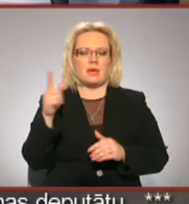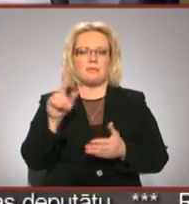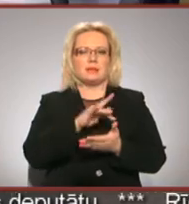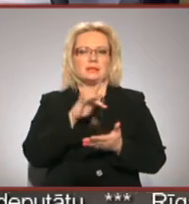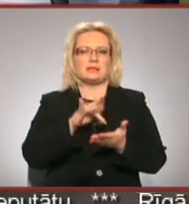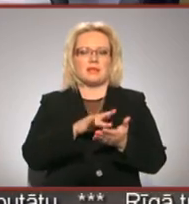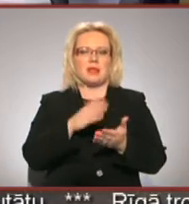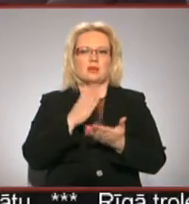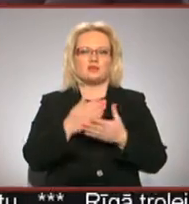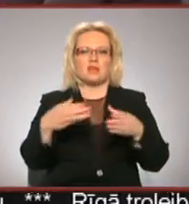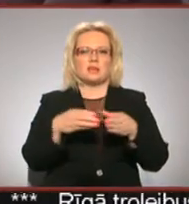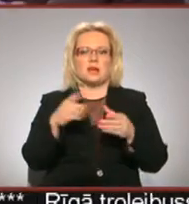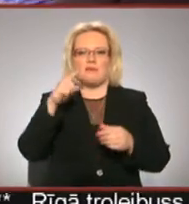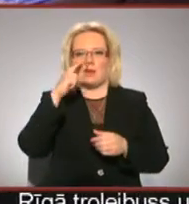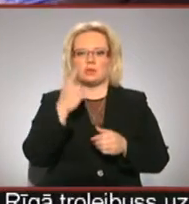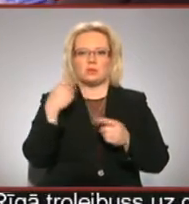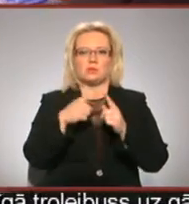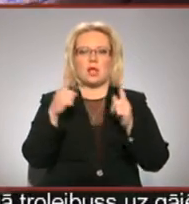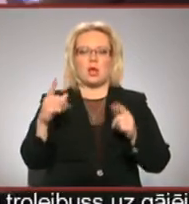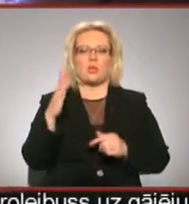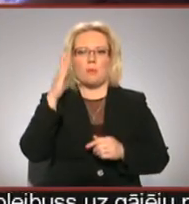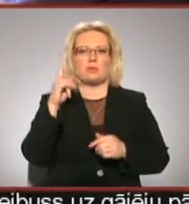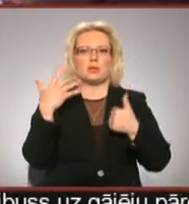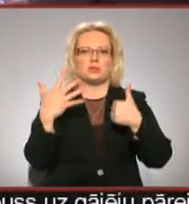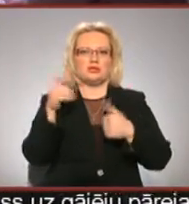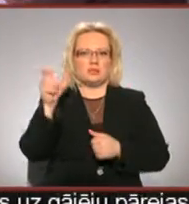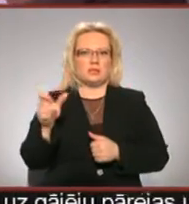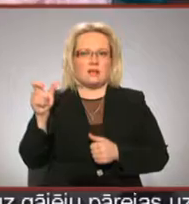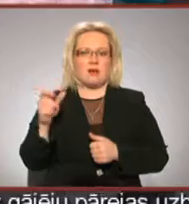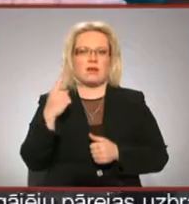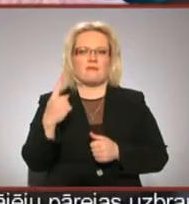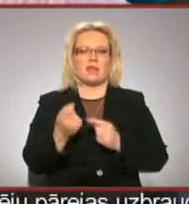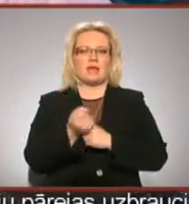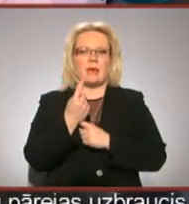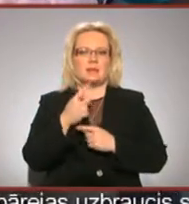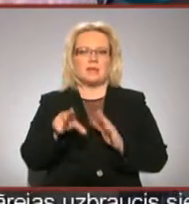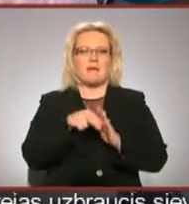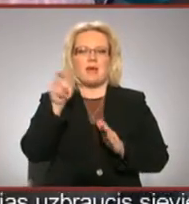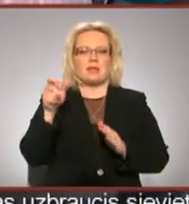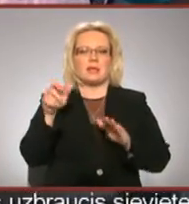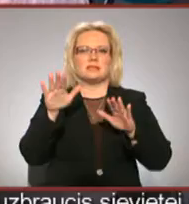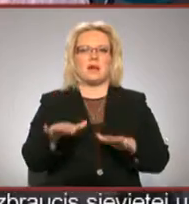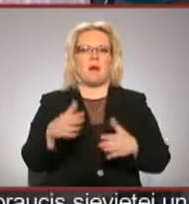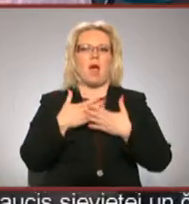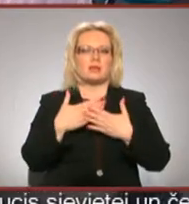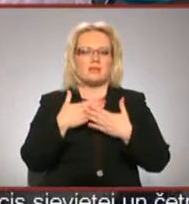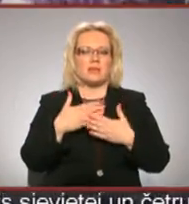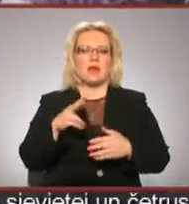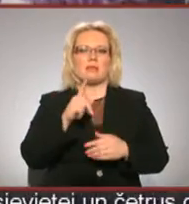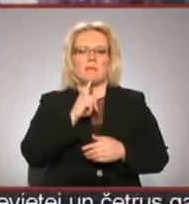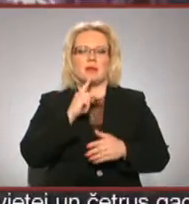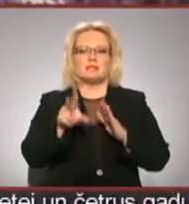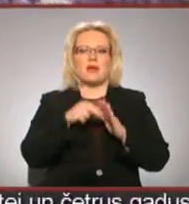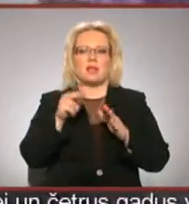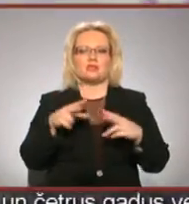iecirknī pirmās stundas laikā nobalsoja 1-6 cilvēki. Kā vieno iemesliem vēlētāju zemajai aktivitātei Liepājas vēlēšanu